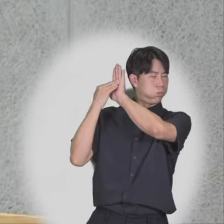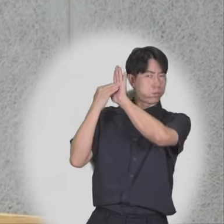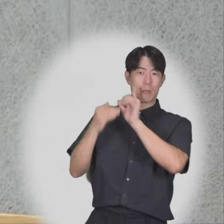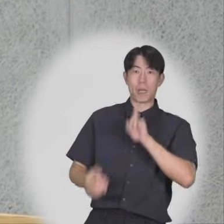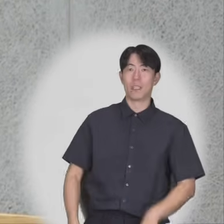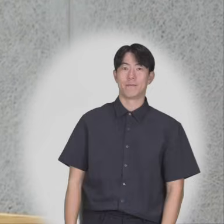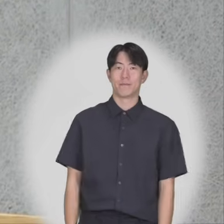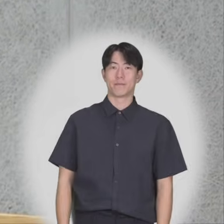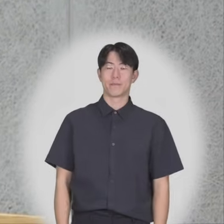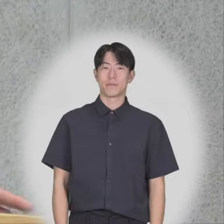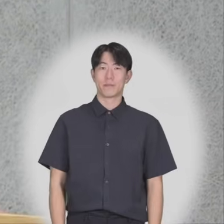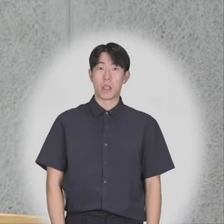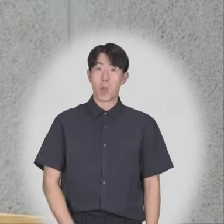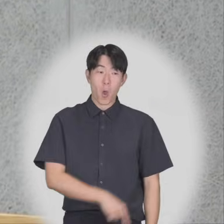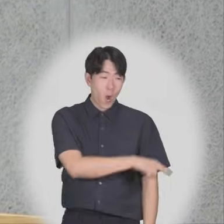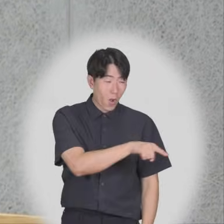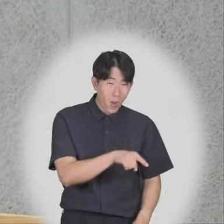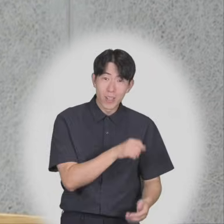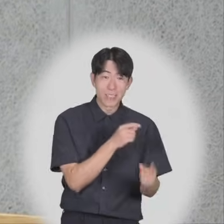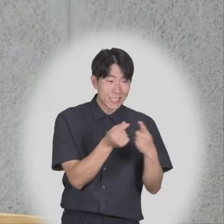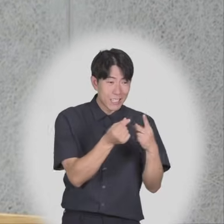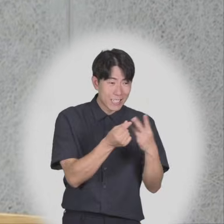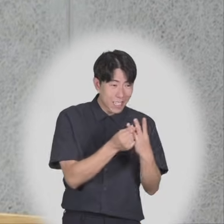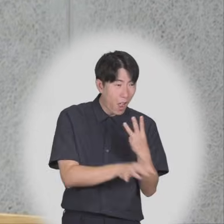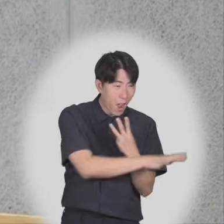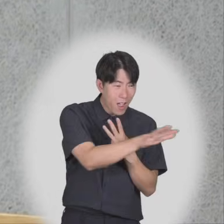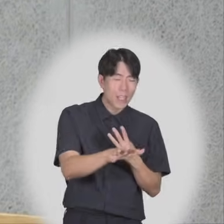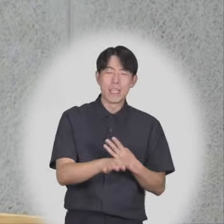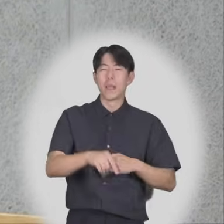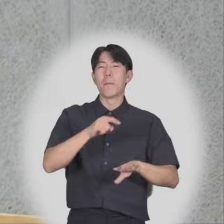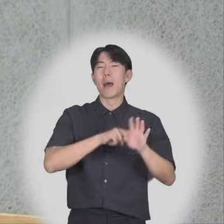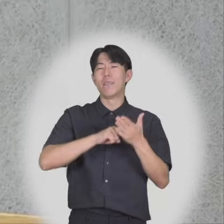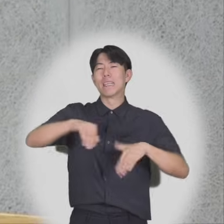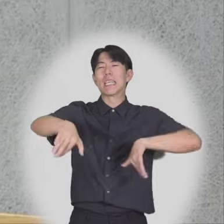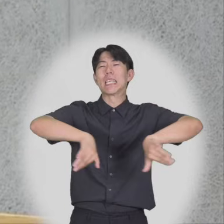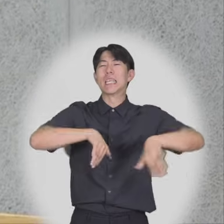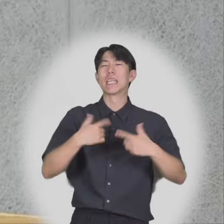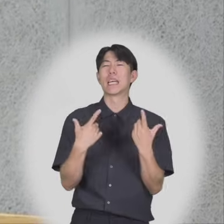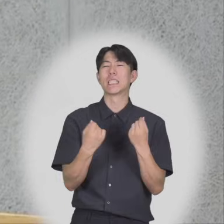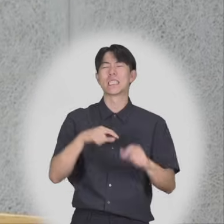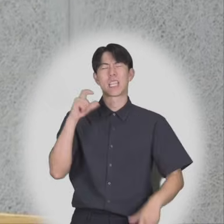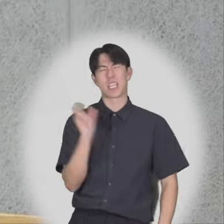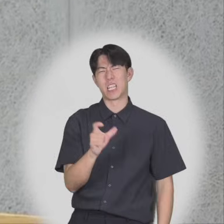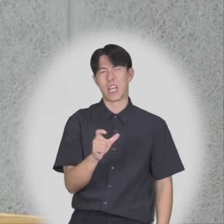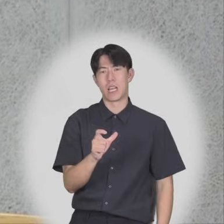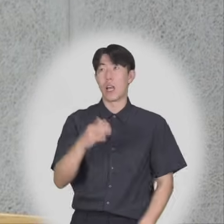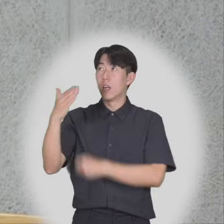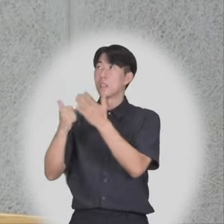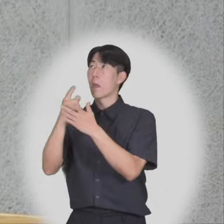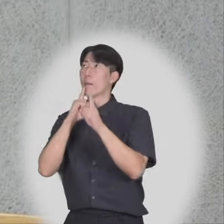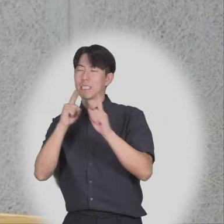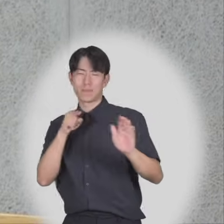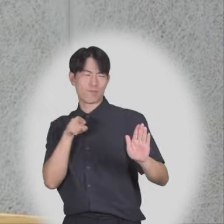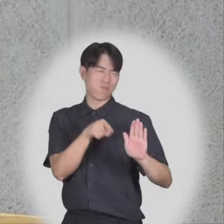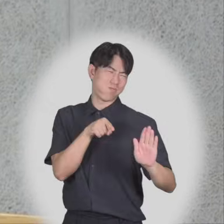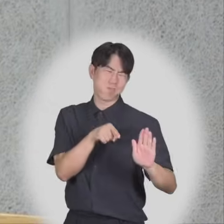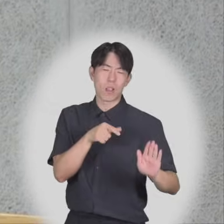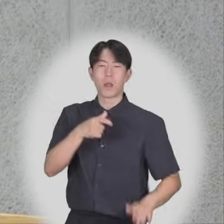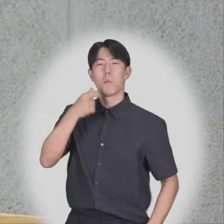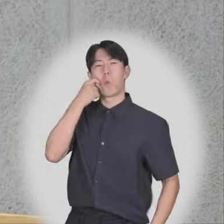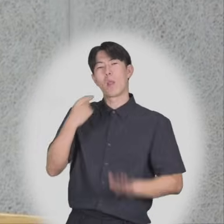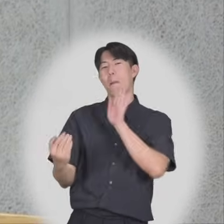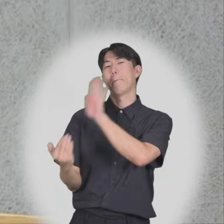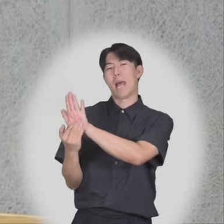사람은 길가밭이라고 하는데 전혀 말씀이 들어갈 수 없는 사람들입니다. 마음이